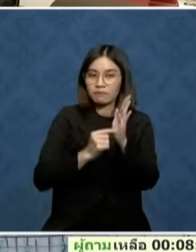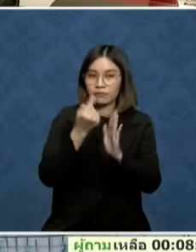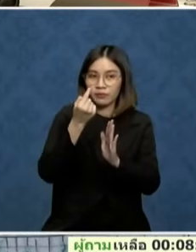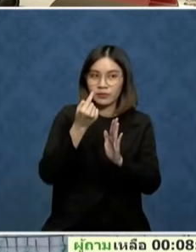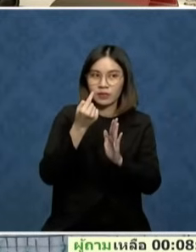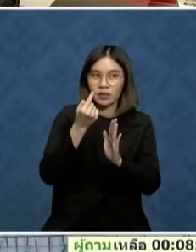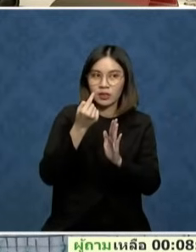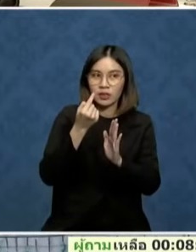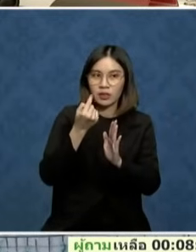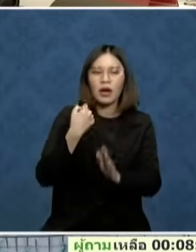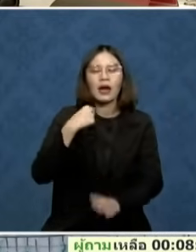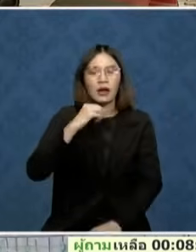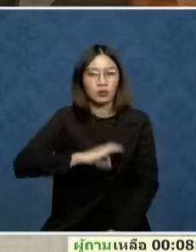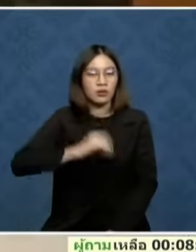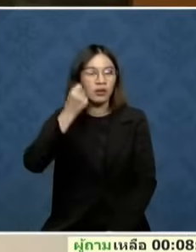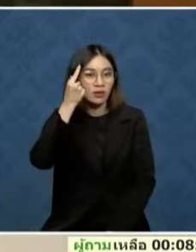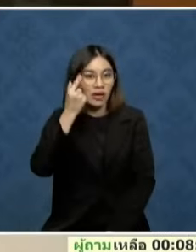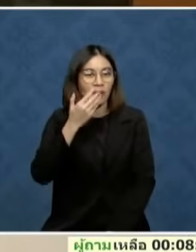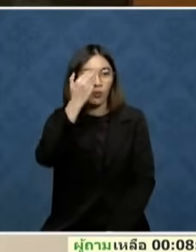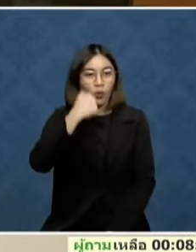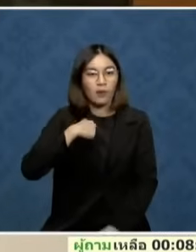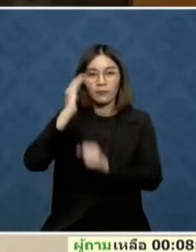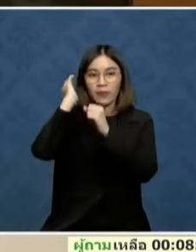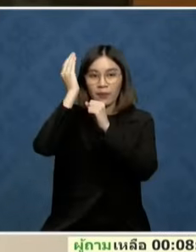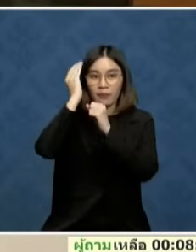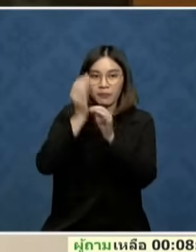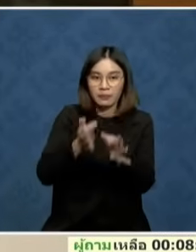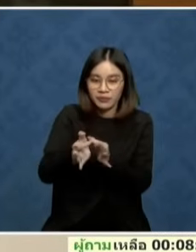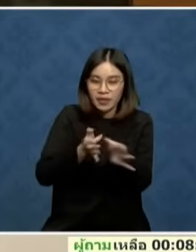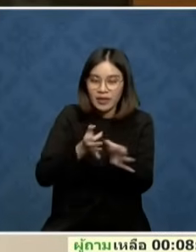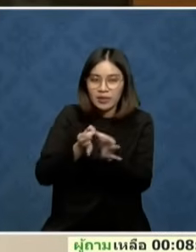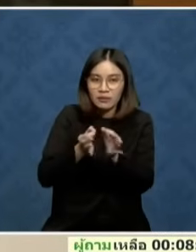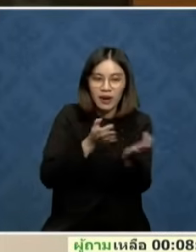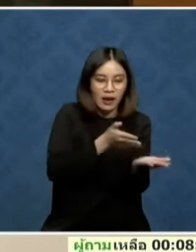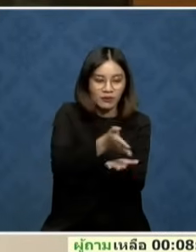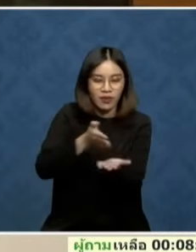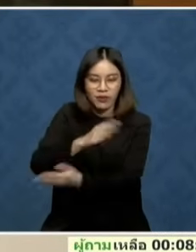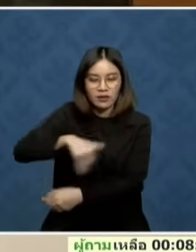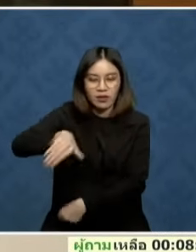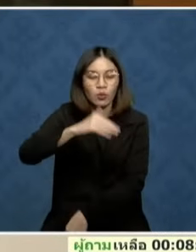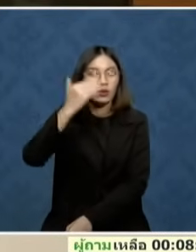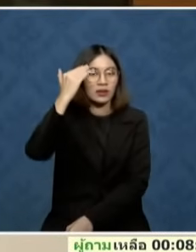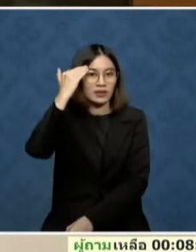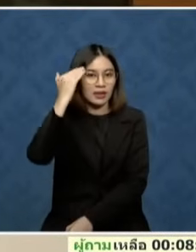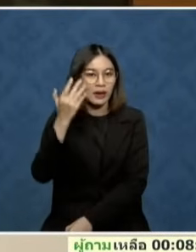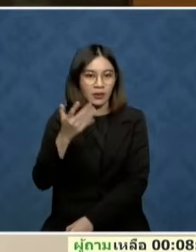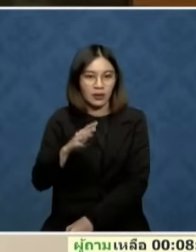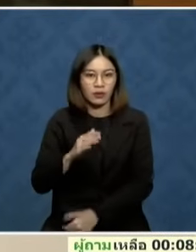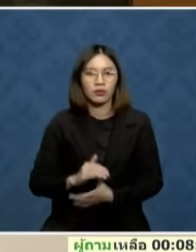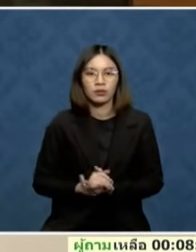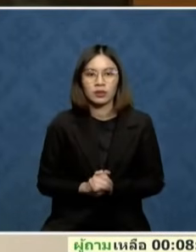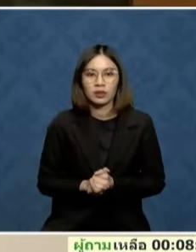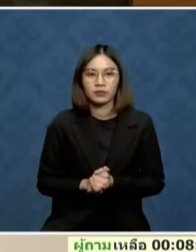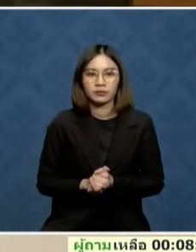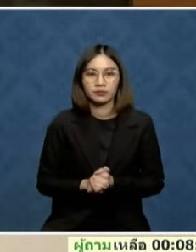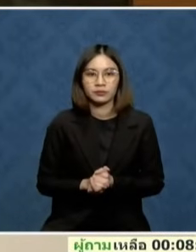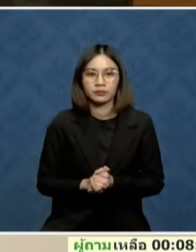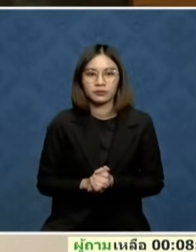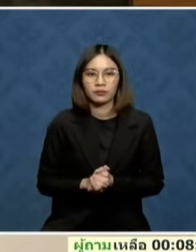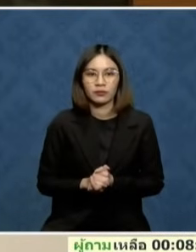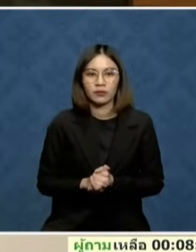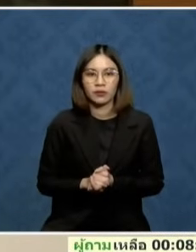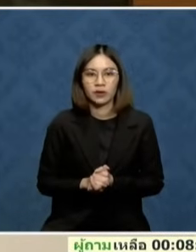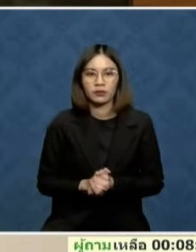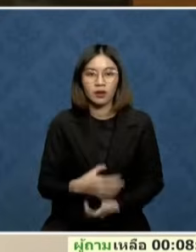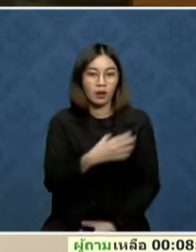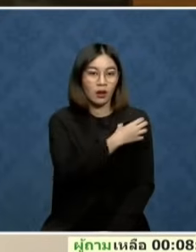ๆมีท่าทีเข้าใจคือได้ชี้แจงให้ทุกฝ่ายได้รับทราบนะครับนอกจากนี้เอกอัคร